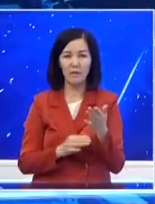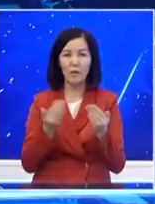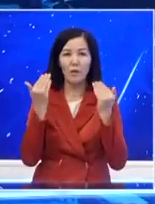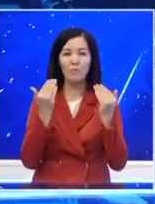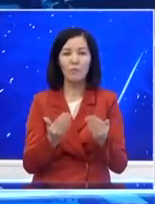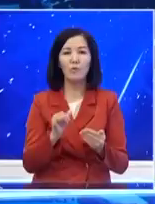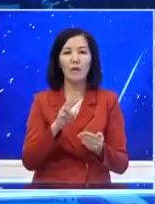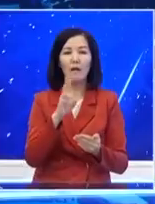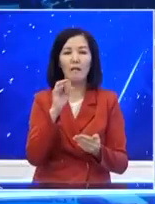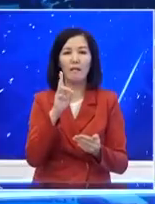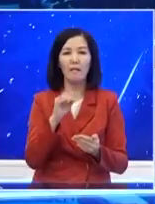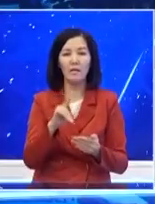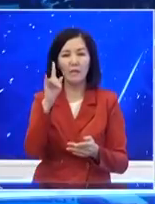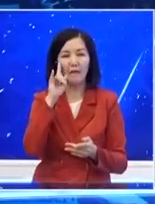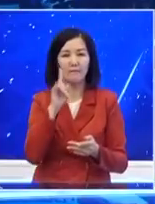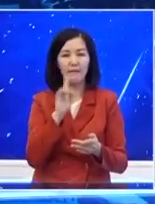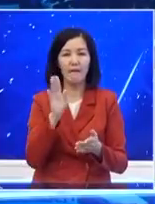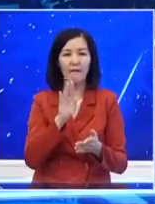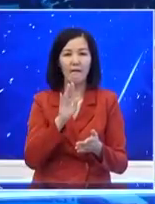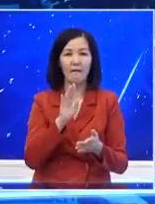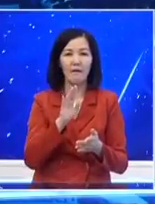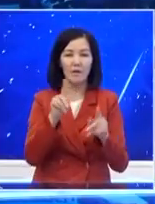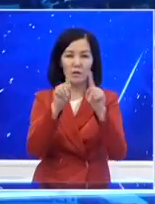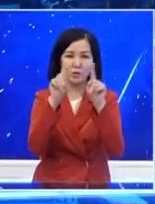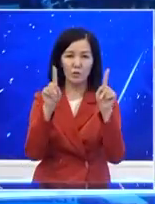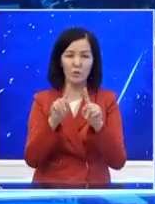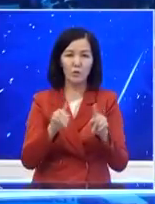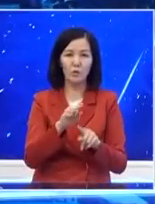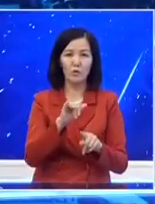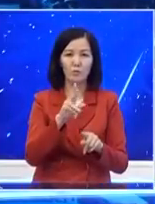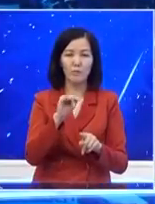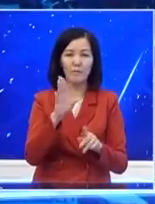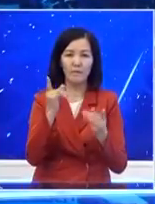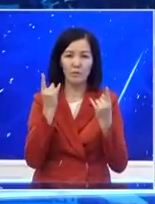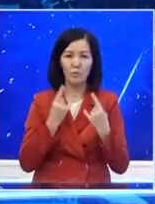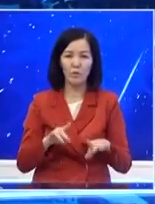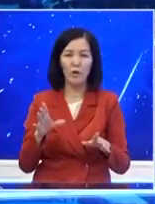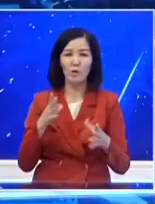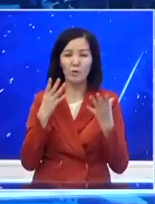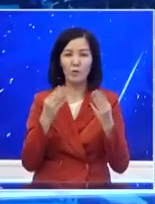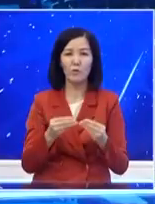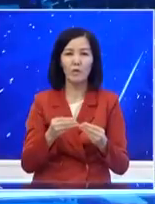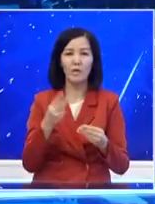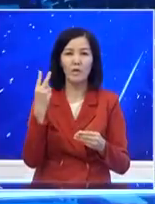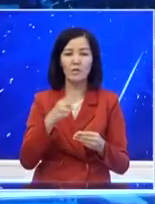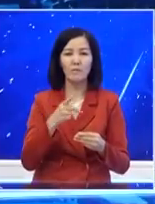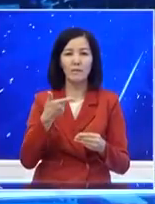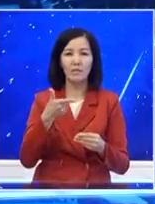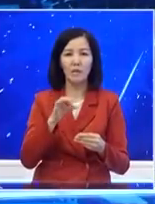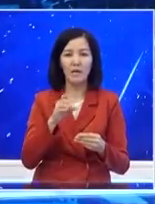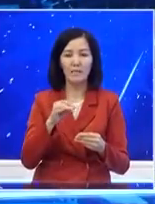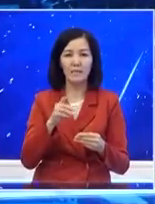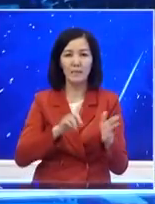Бүгін алаш қайраткері қазақ әдебиетінің жарық жұлдызы Мағжан Жұмабаев туған күні. Лирик ақын 20-шы ғасырдың басында